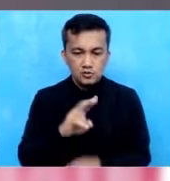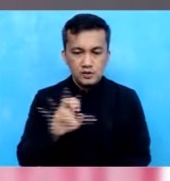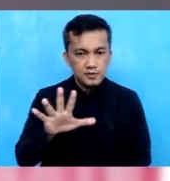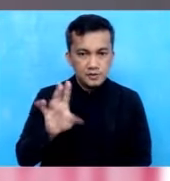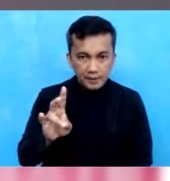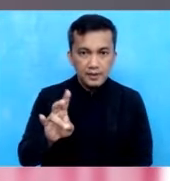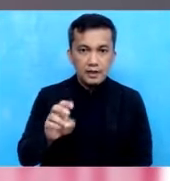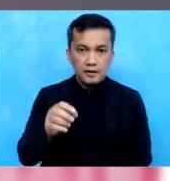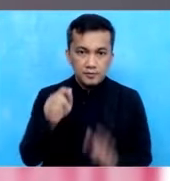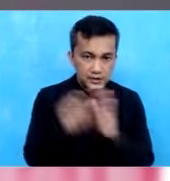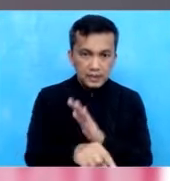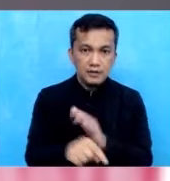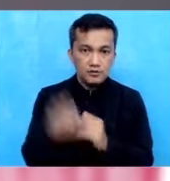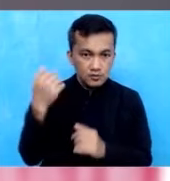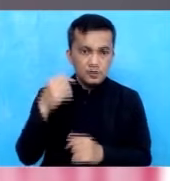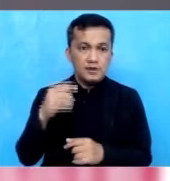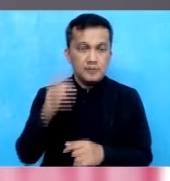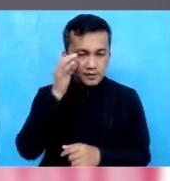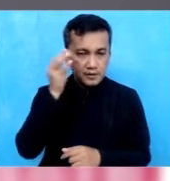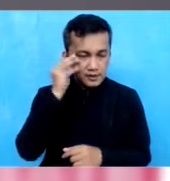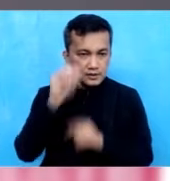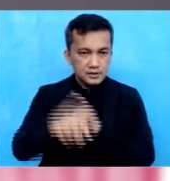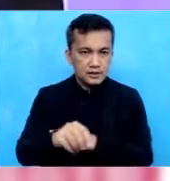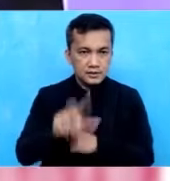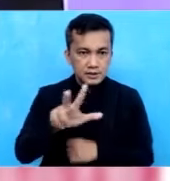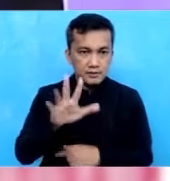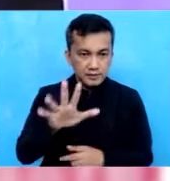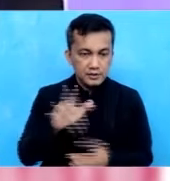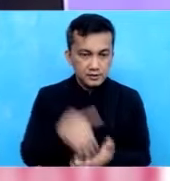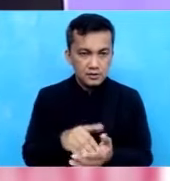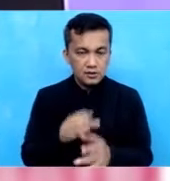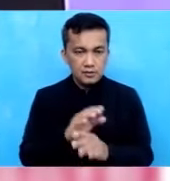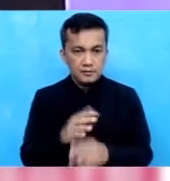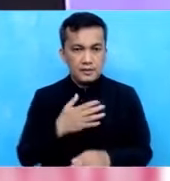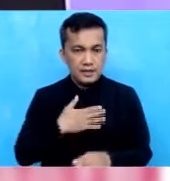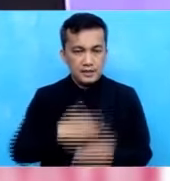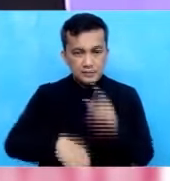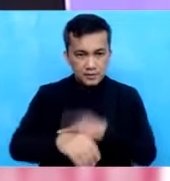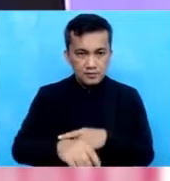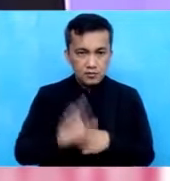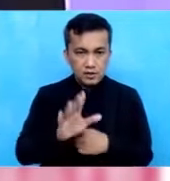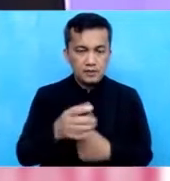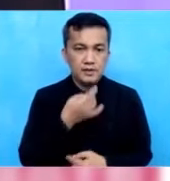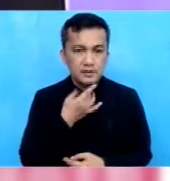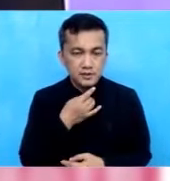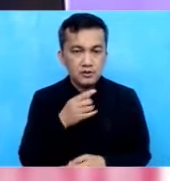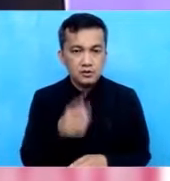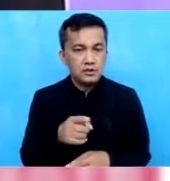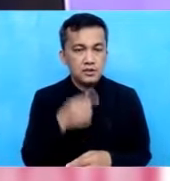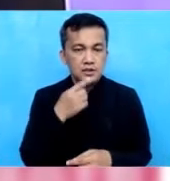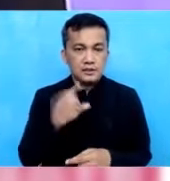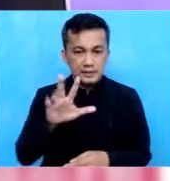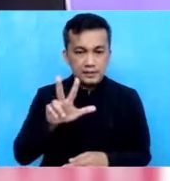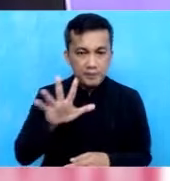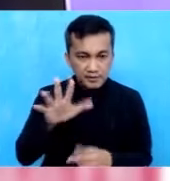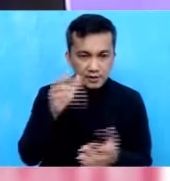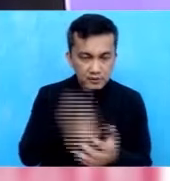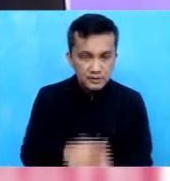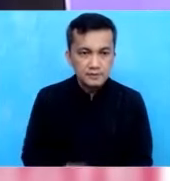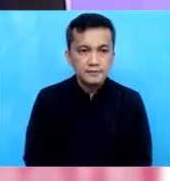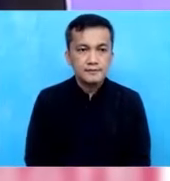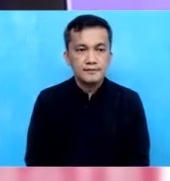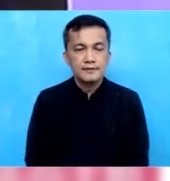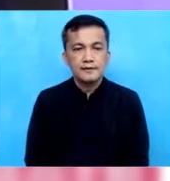panahon ni Marcos. 35,000 ang mga it's my time, huwag kang bastos. It's my time. 35,000.